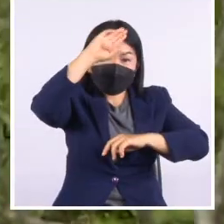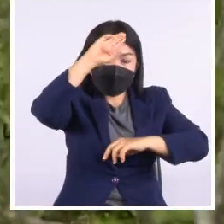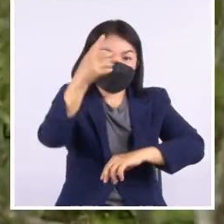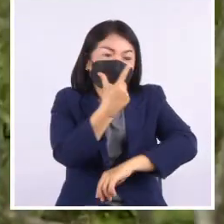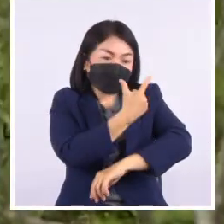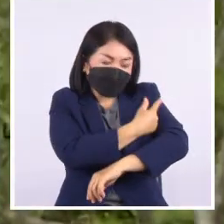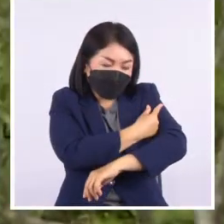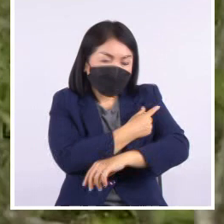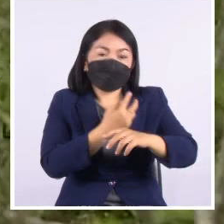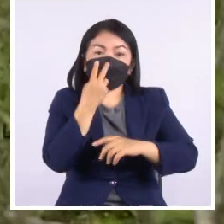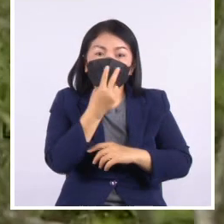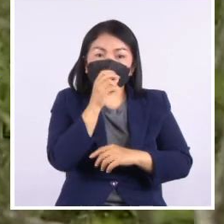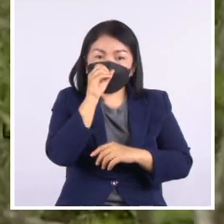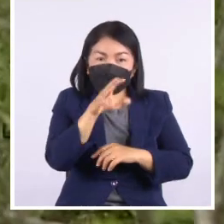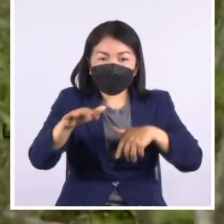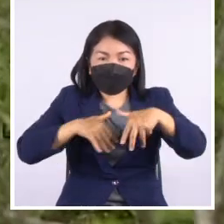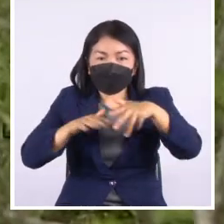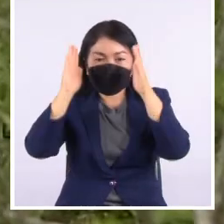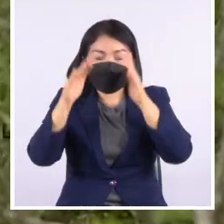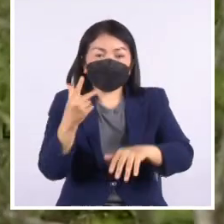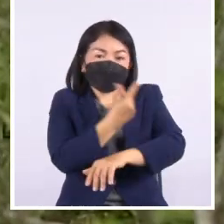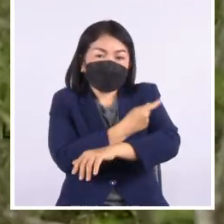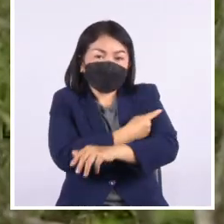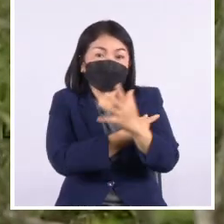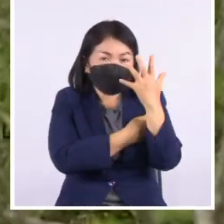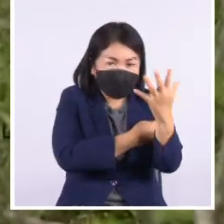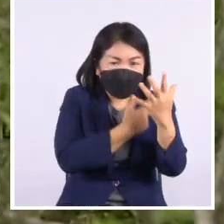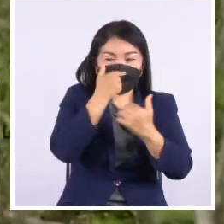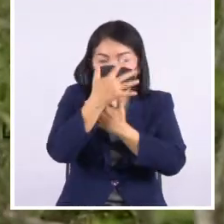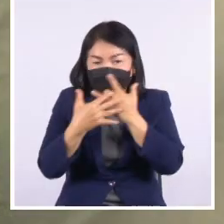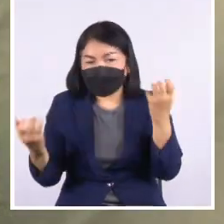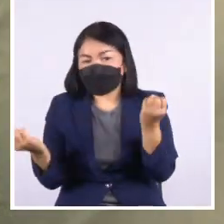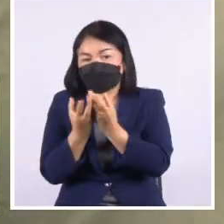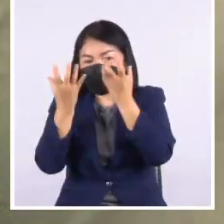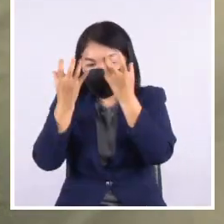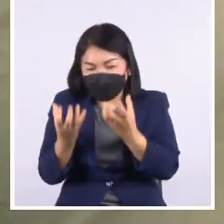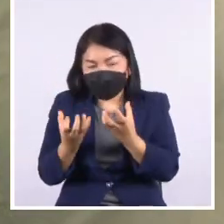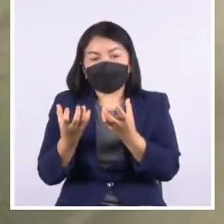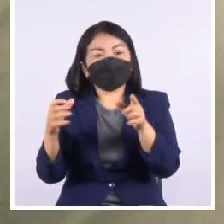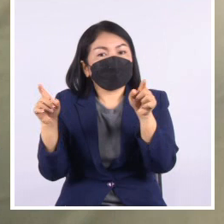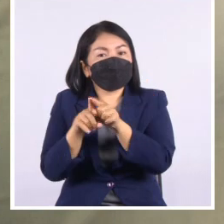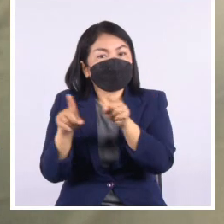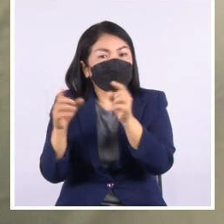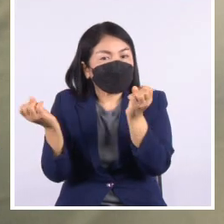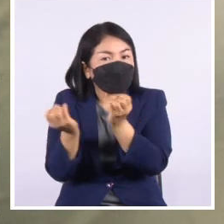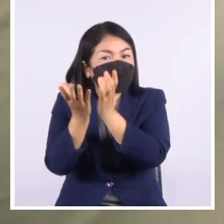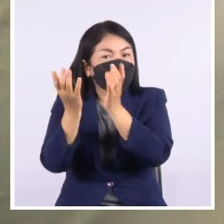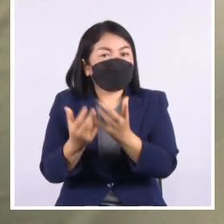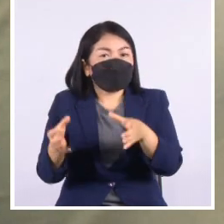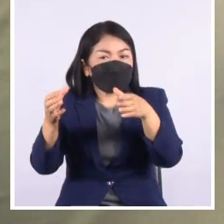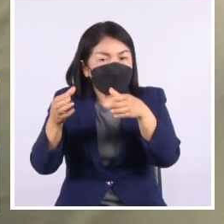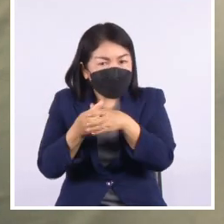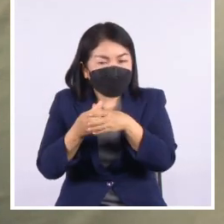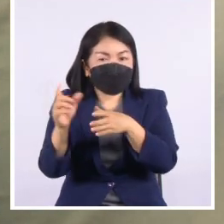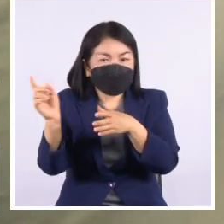ามีผู้รับวัคซีน AstraZeneca 5รายมีภาวะเลือดแข็งตัวและภาวะเกล็ดเลือดต่ำโดยกลุ่มผู้ป่วยกลุ่มดังกล่าวนะครับประกอบ